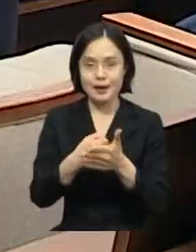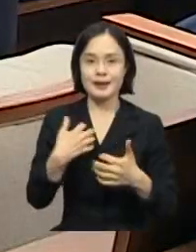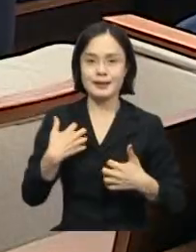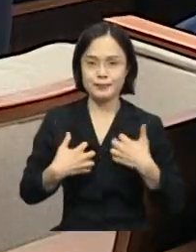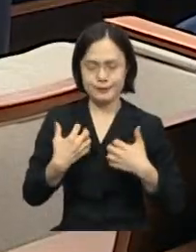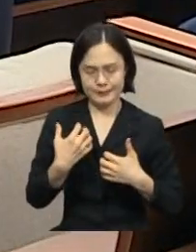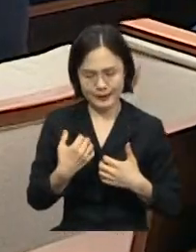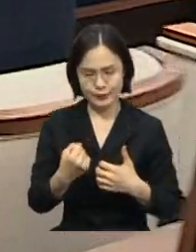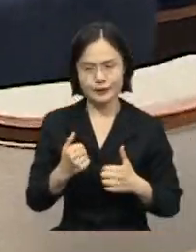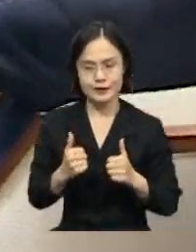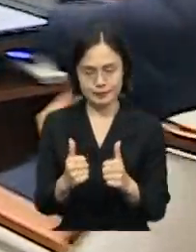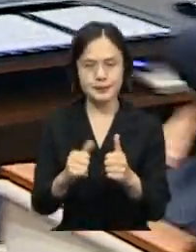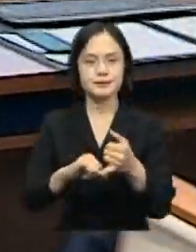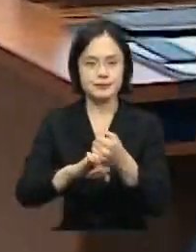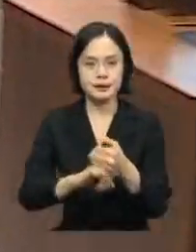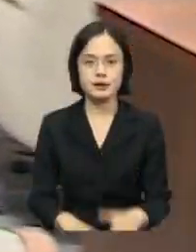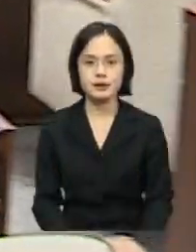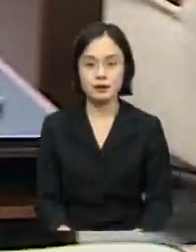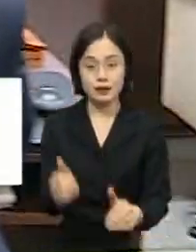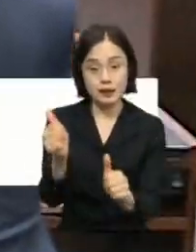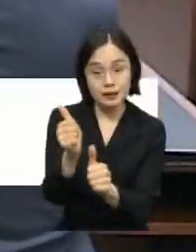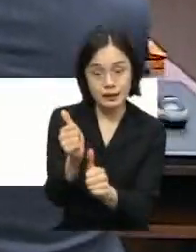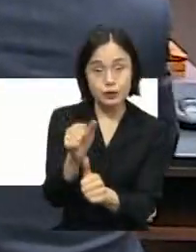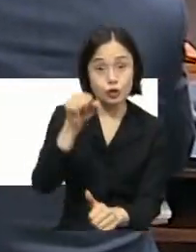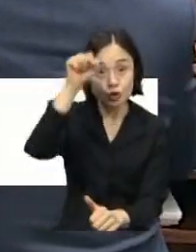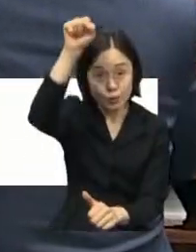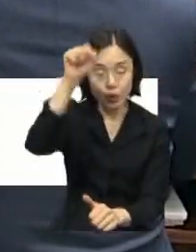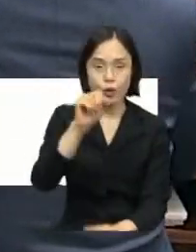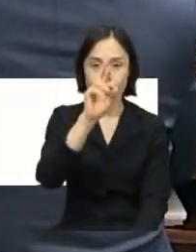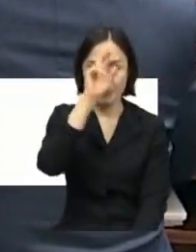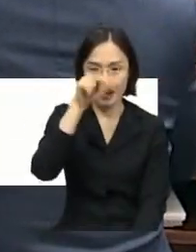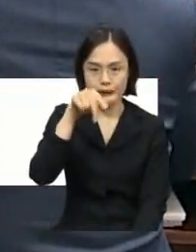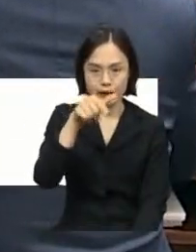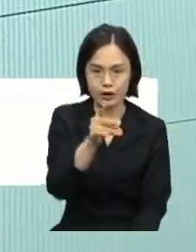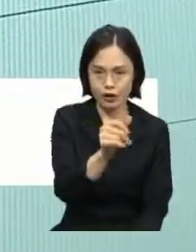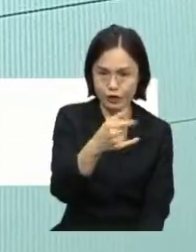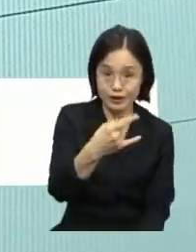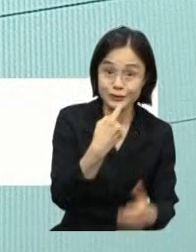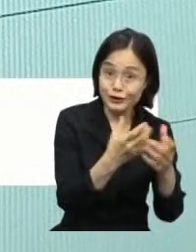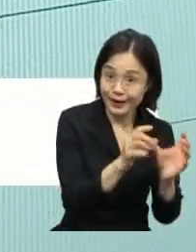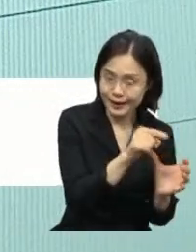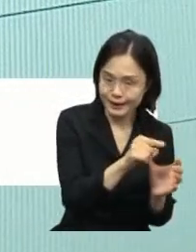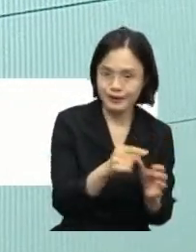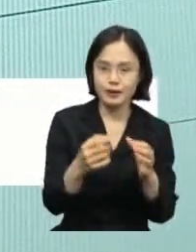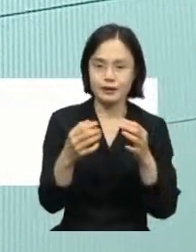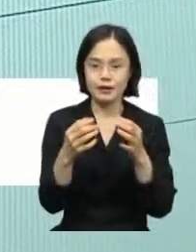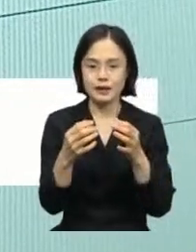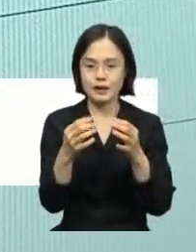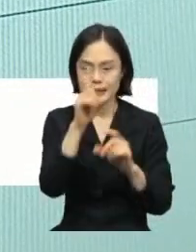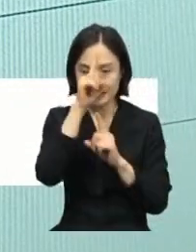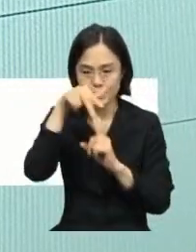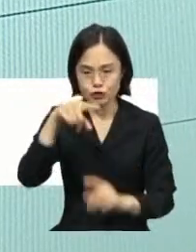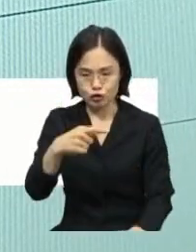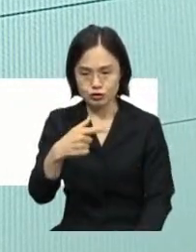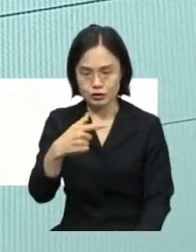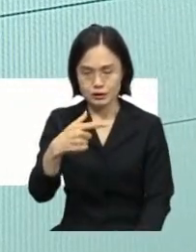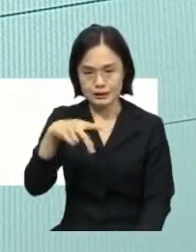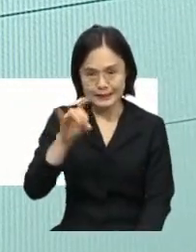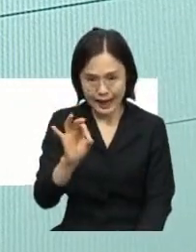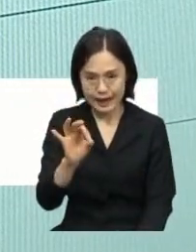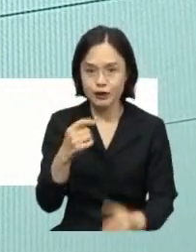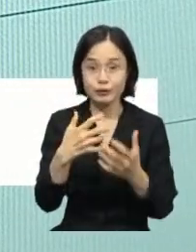가져가겠습니다 부장 후보는 민주당 박경희 의원과 국민의 힘 이진삼 의원 그리고 개혁신당